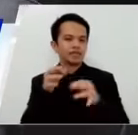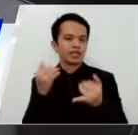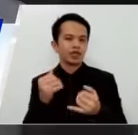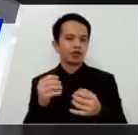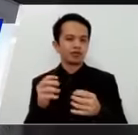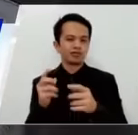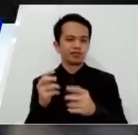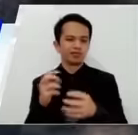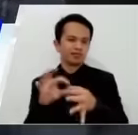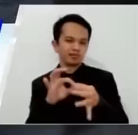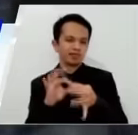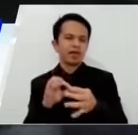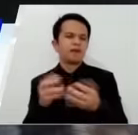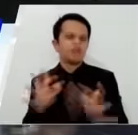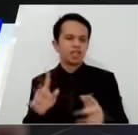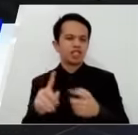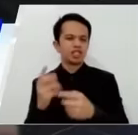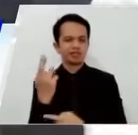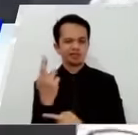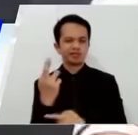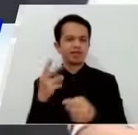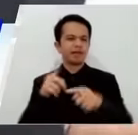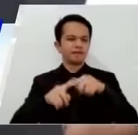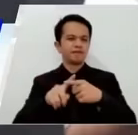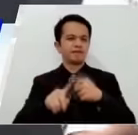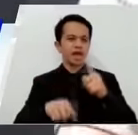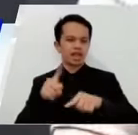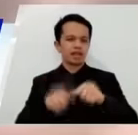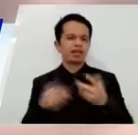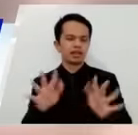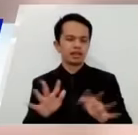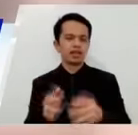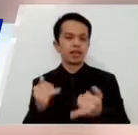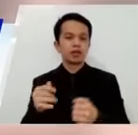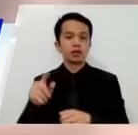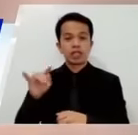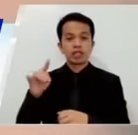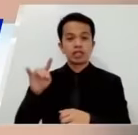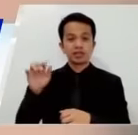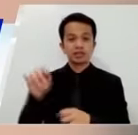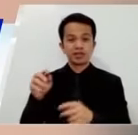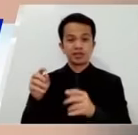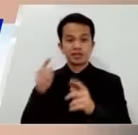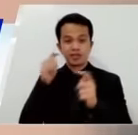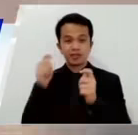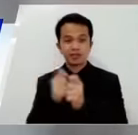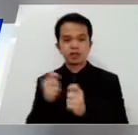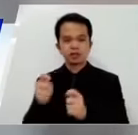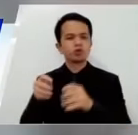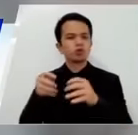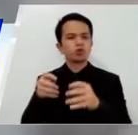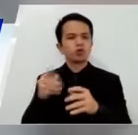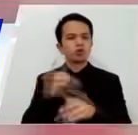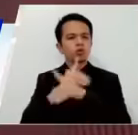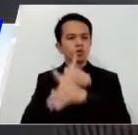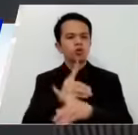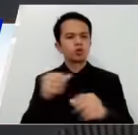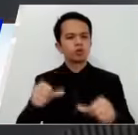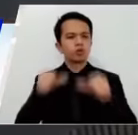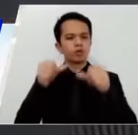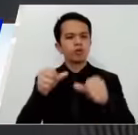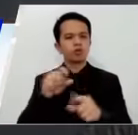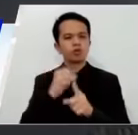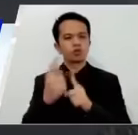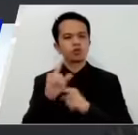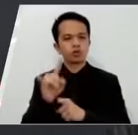friends talaga kami. Dinepensahan naman ng Legaspi twins ang kanilang mommy Carmina sa mga post niya sa social media. Si mama